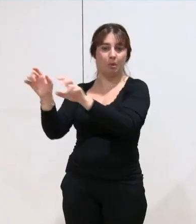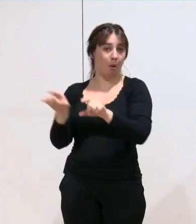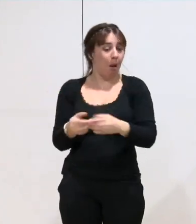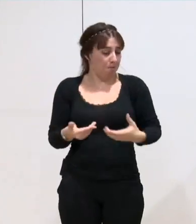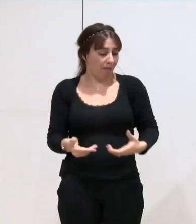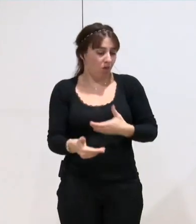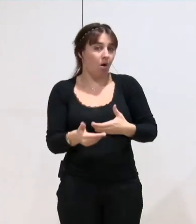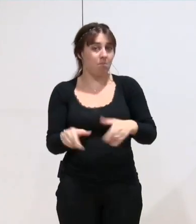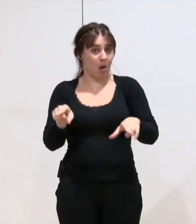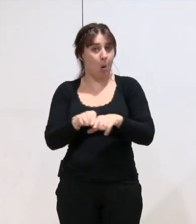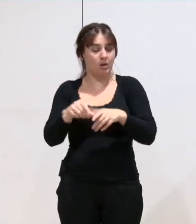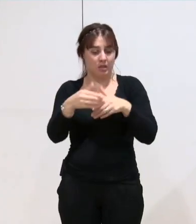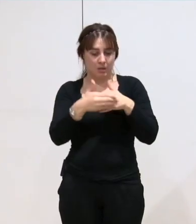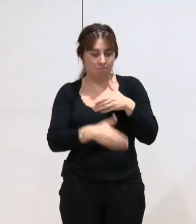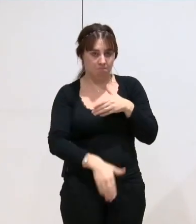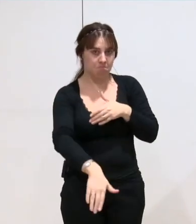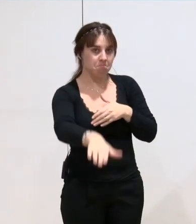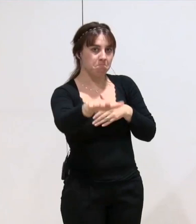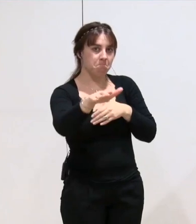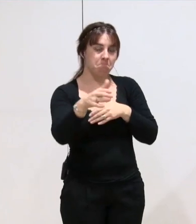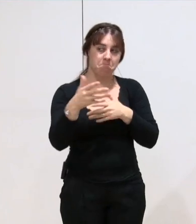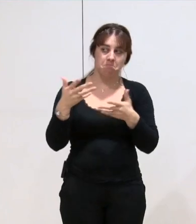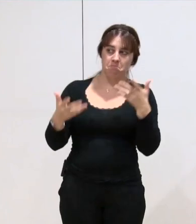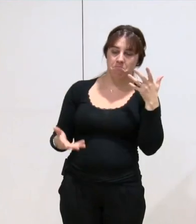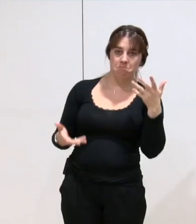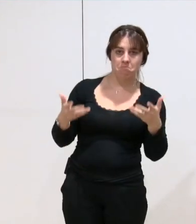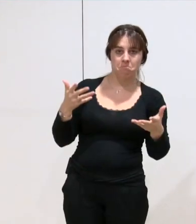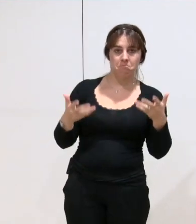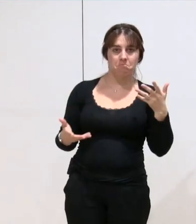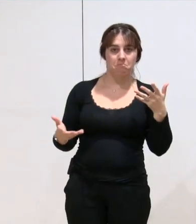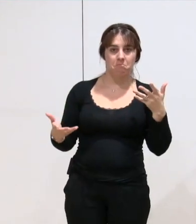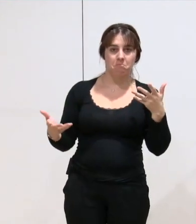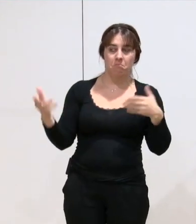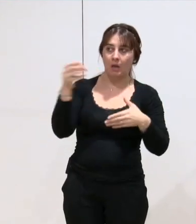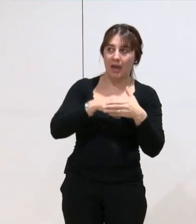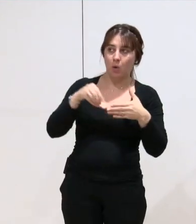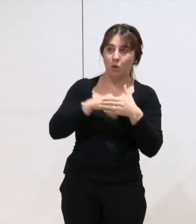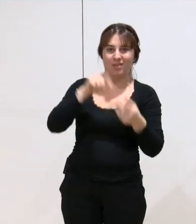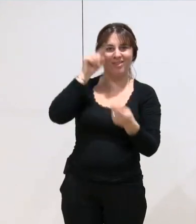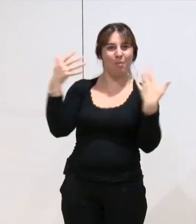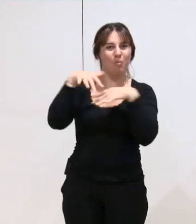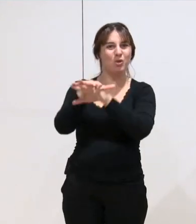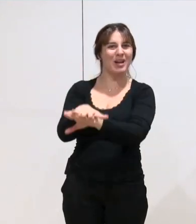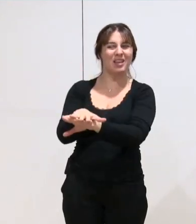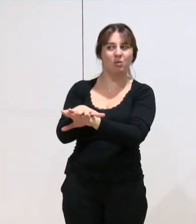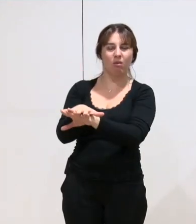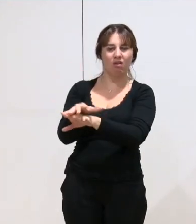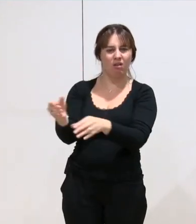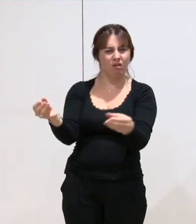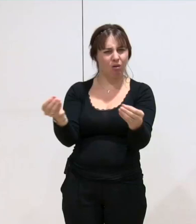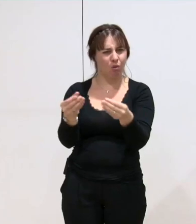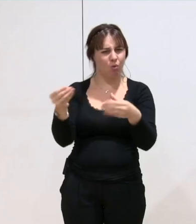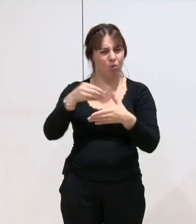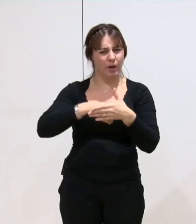terme, nous ne voyons poindre aucune économie due à la mutualisation. Et ça, ça